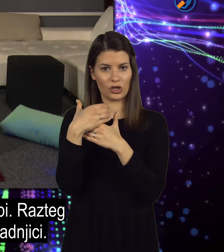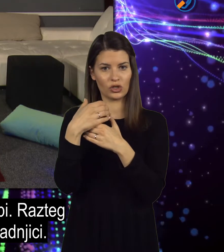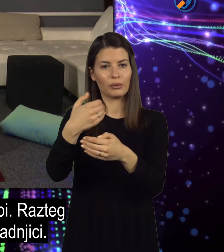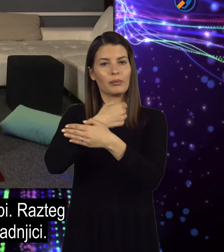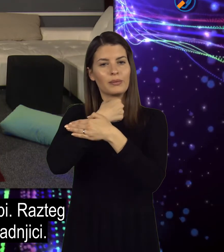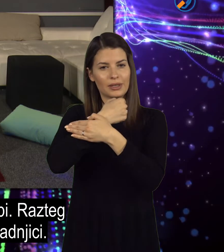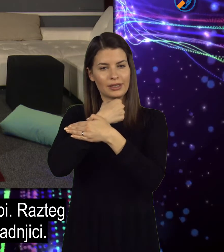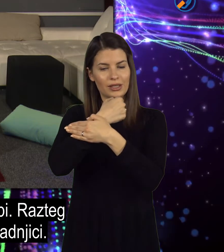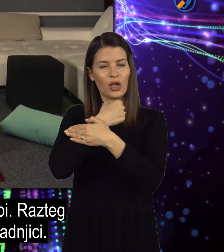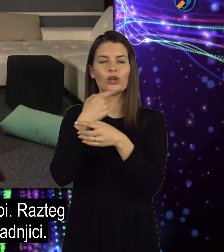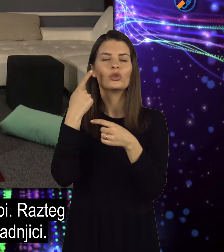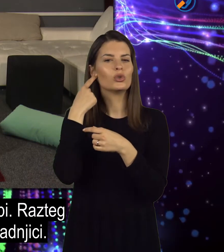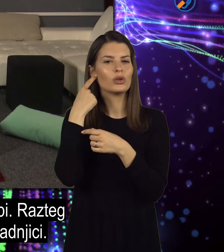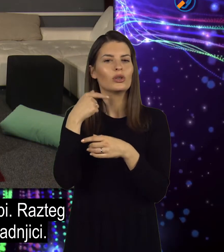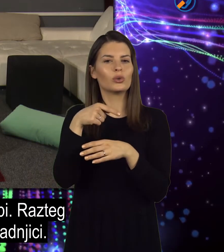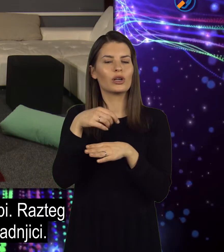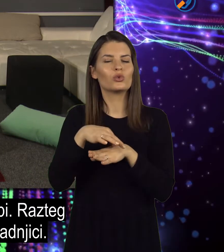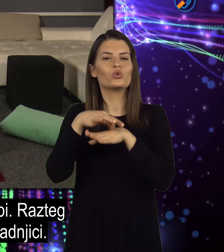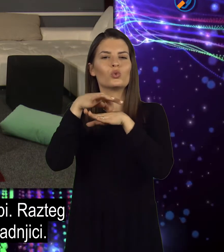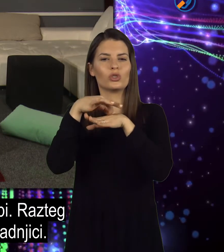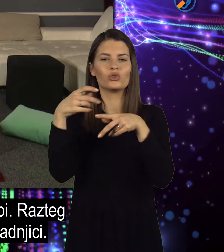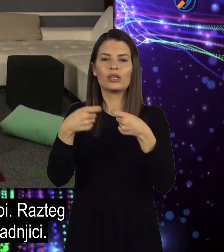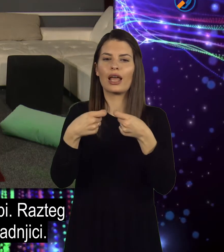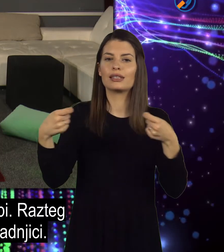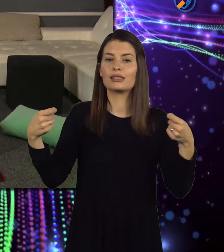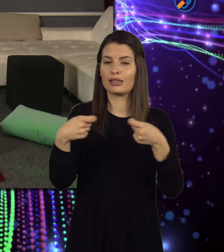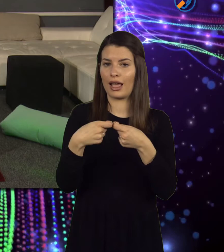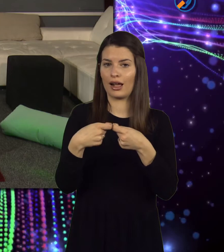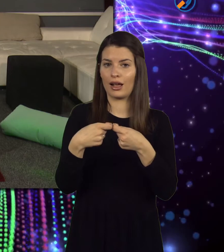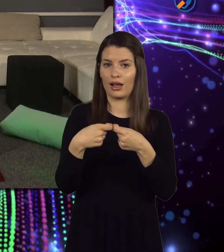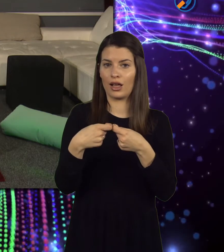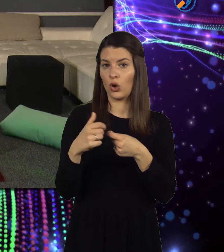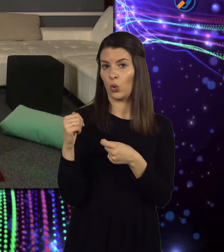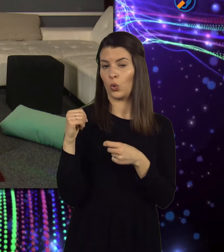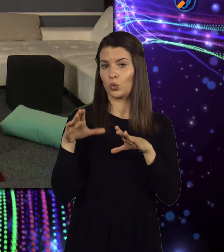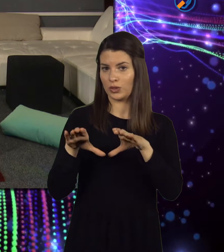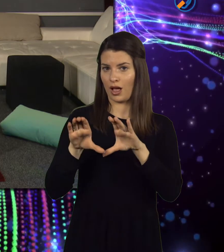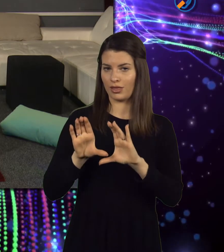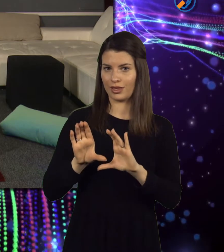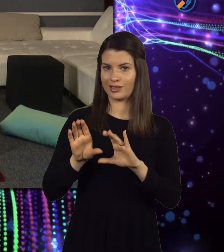in pritisneš k sebi. Razteg čutiš v svoji zadnjici.